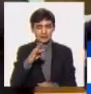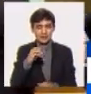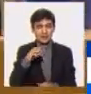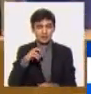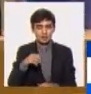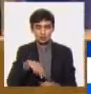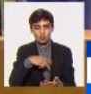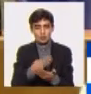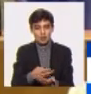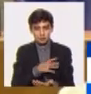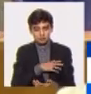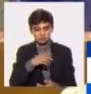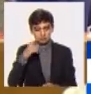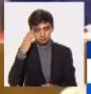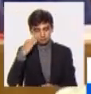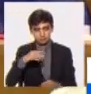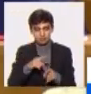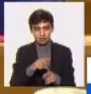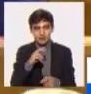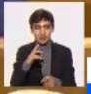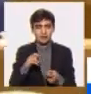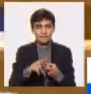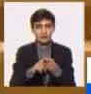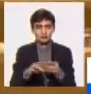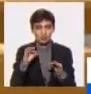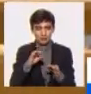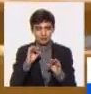в обморок во время парламентских дебатов о коронавирусе.